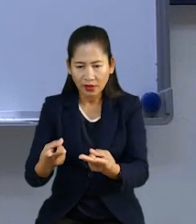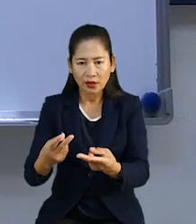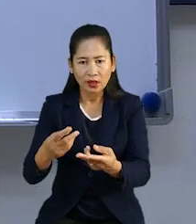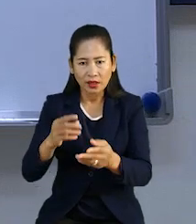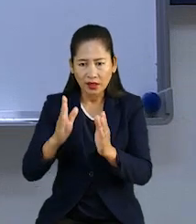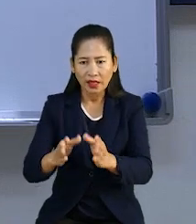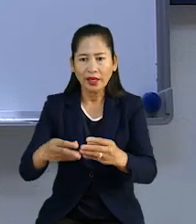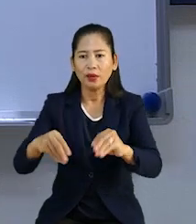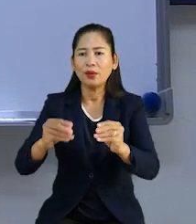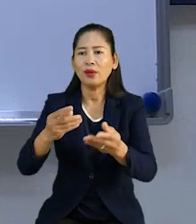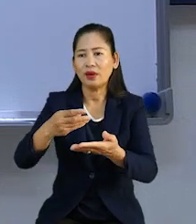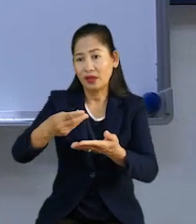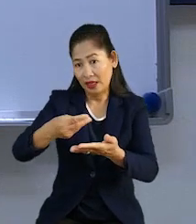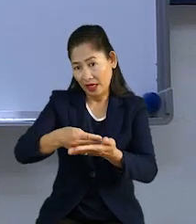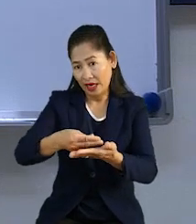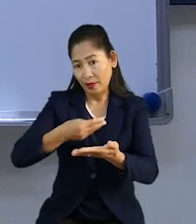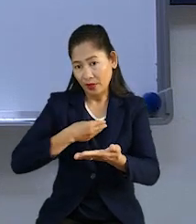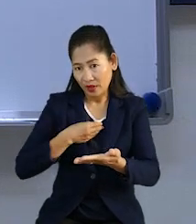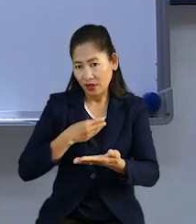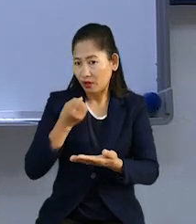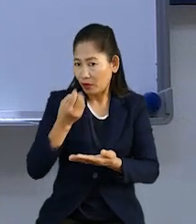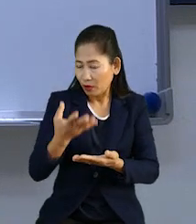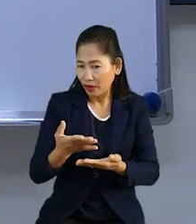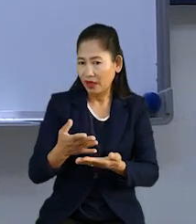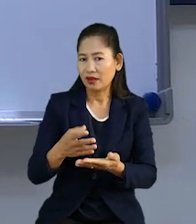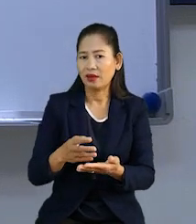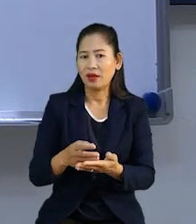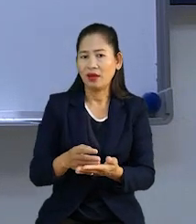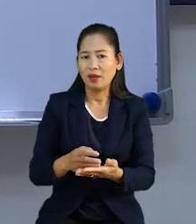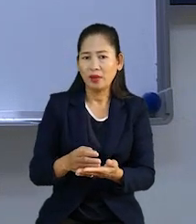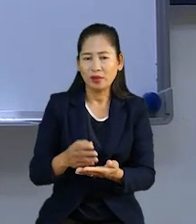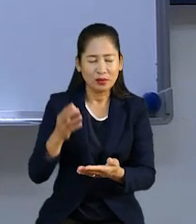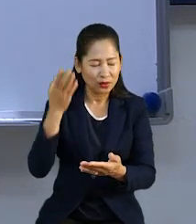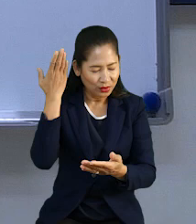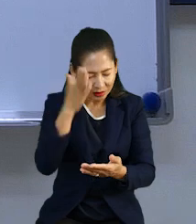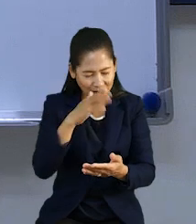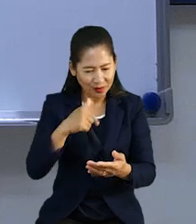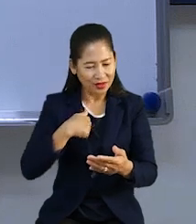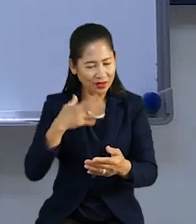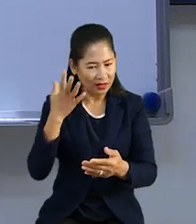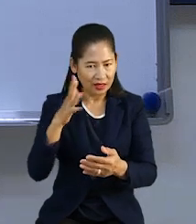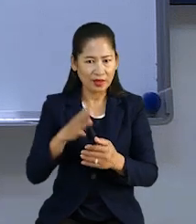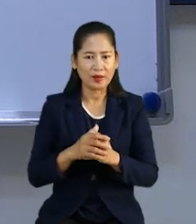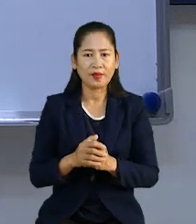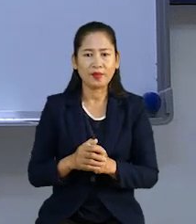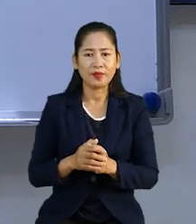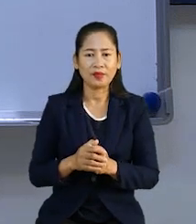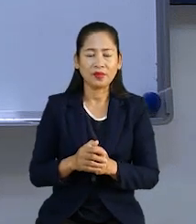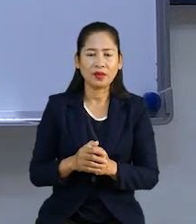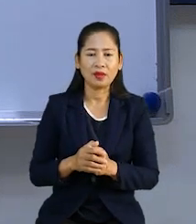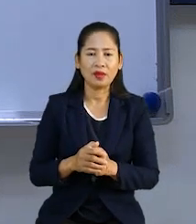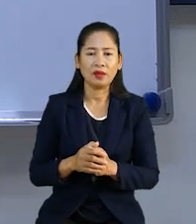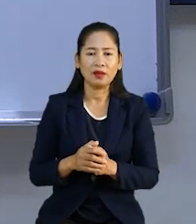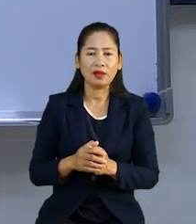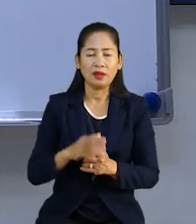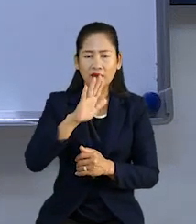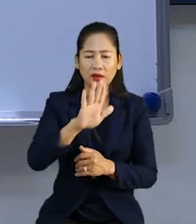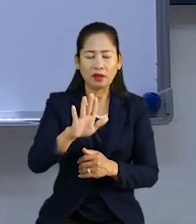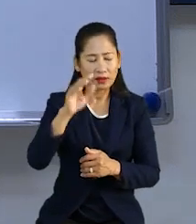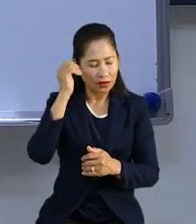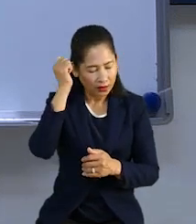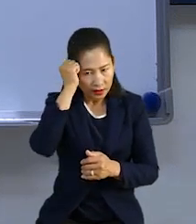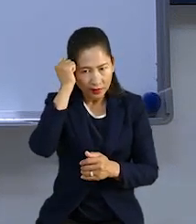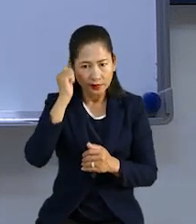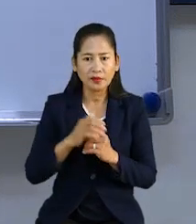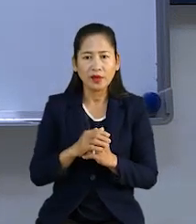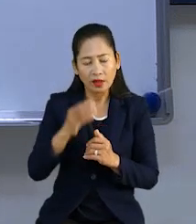ta nẹ lụa thở áp ở dương màn. Chân nẹ lụa lên cho lòng mùi dương bà này, chà. Chân được con ngon hết trời